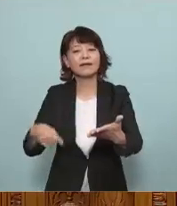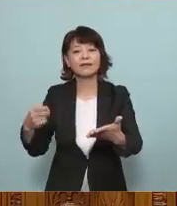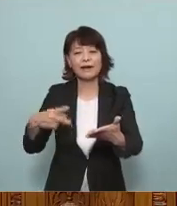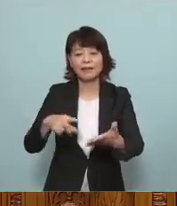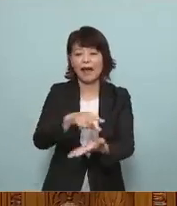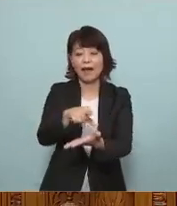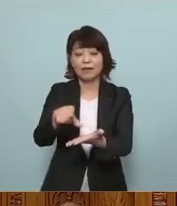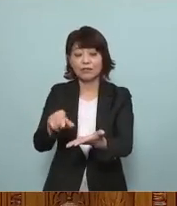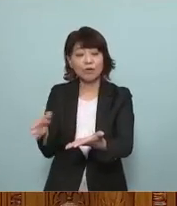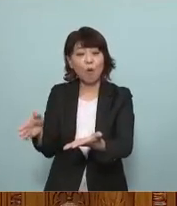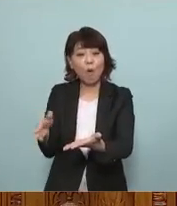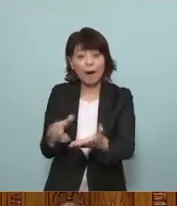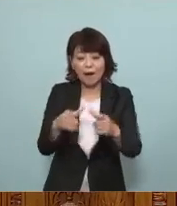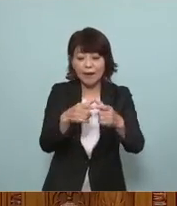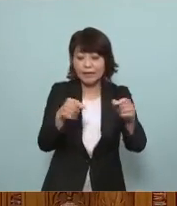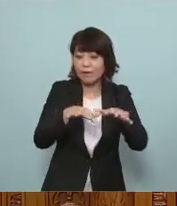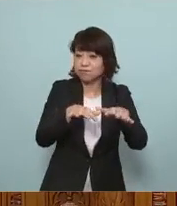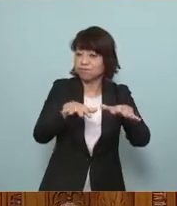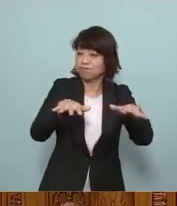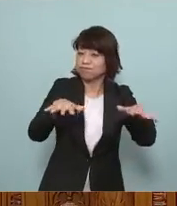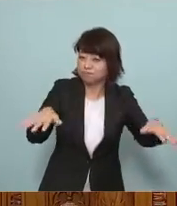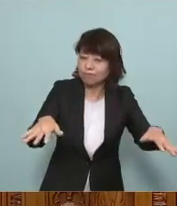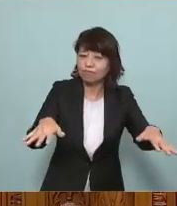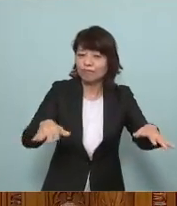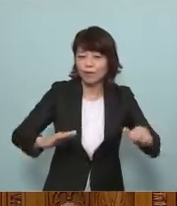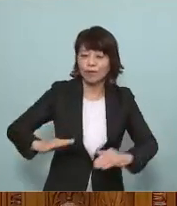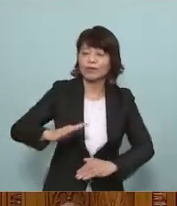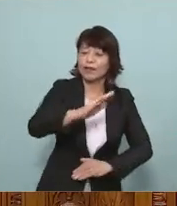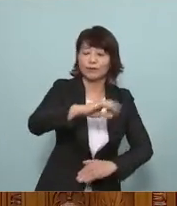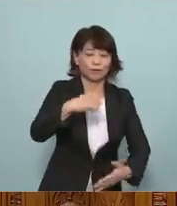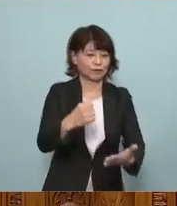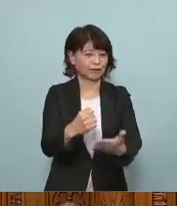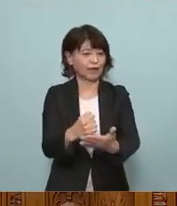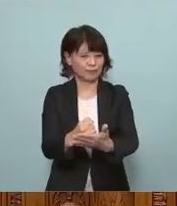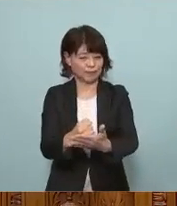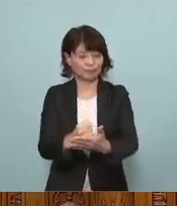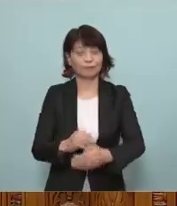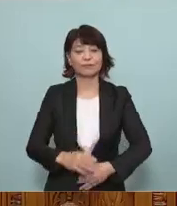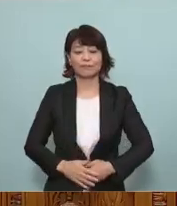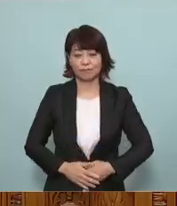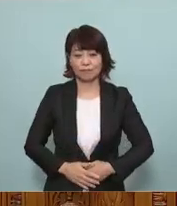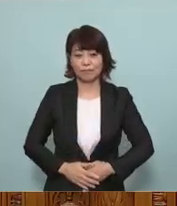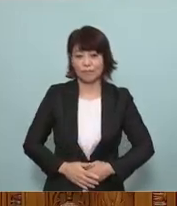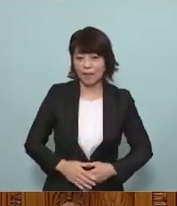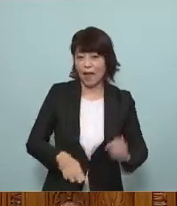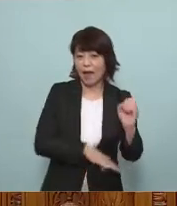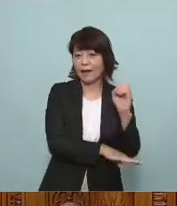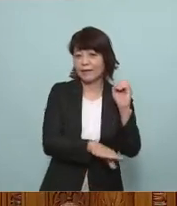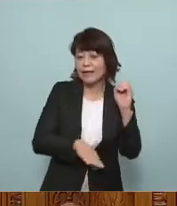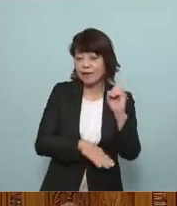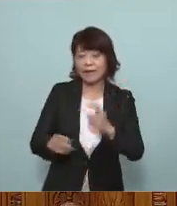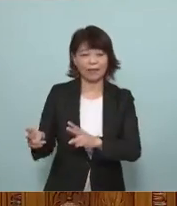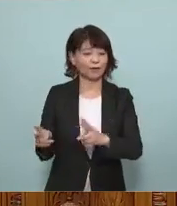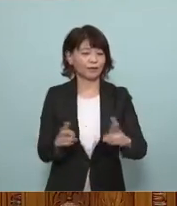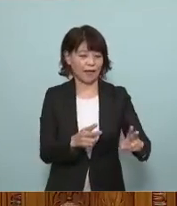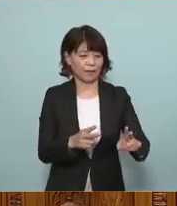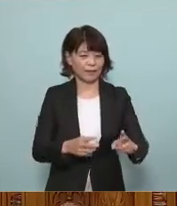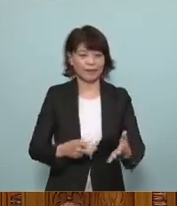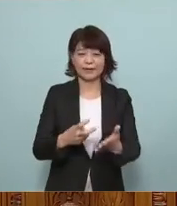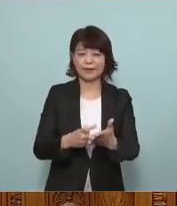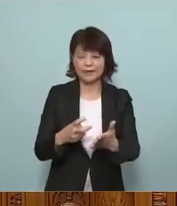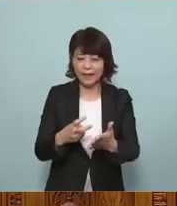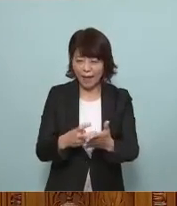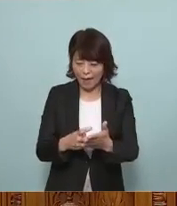とボトムアップでの成長を実現していきます。そのためにインフラ整備、規制制度見直